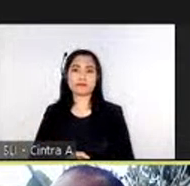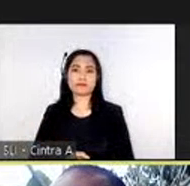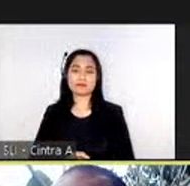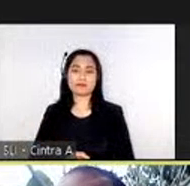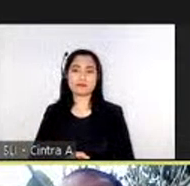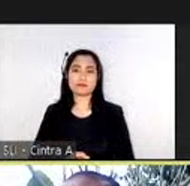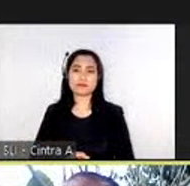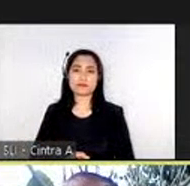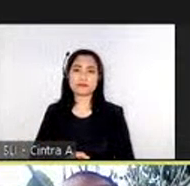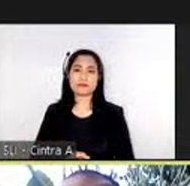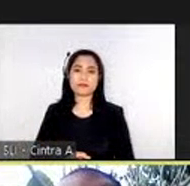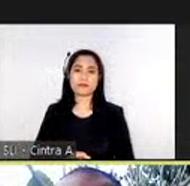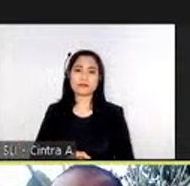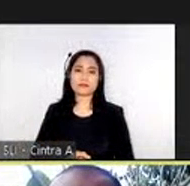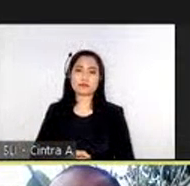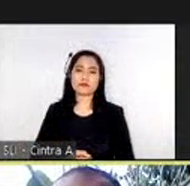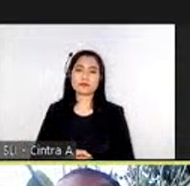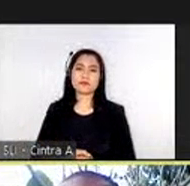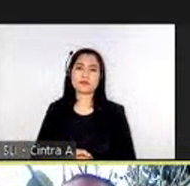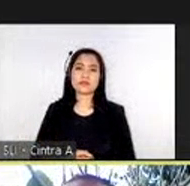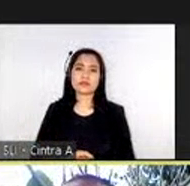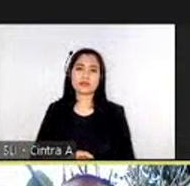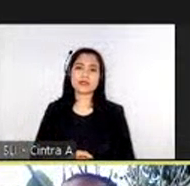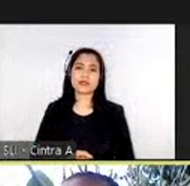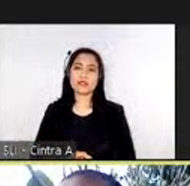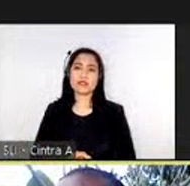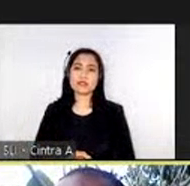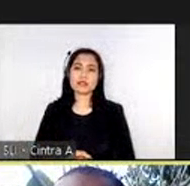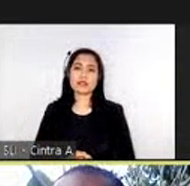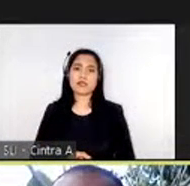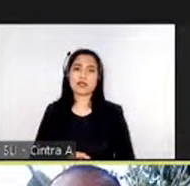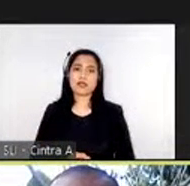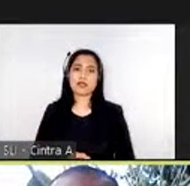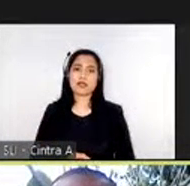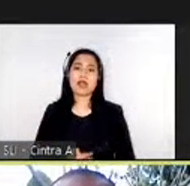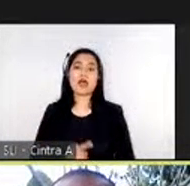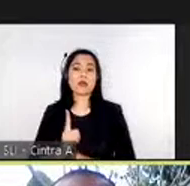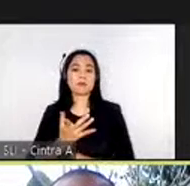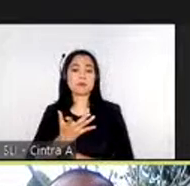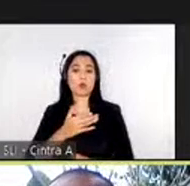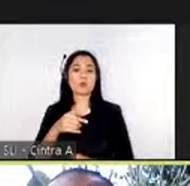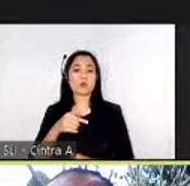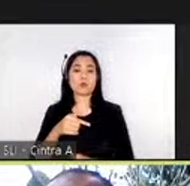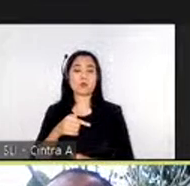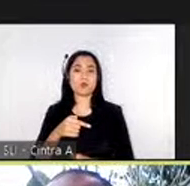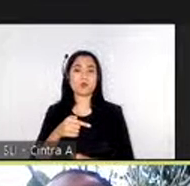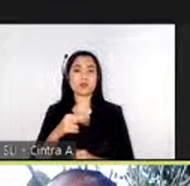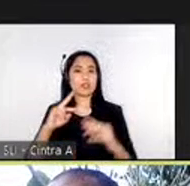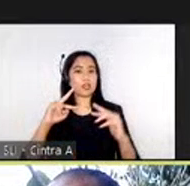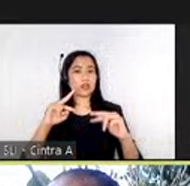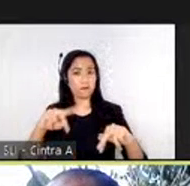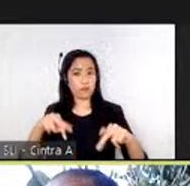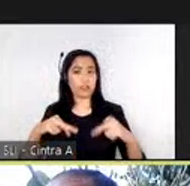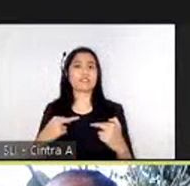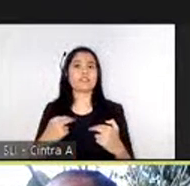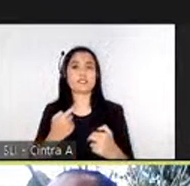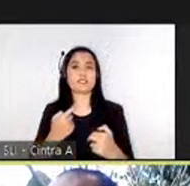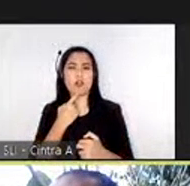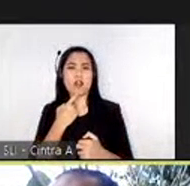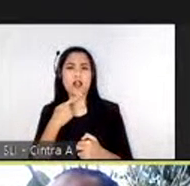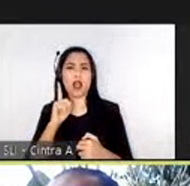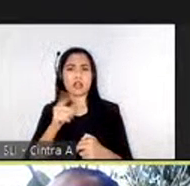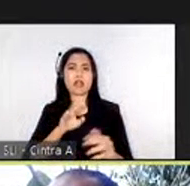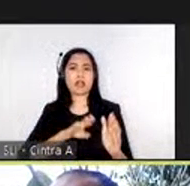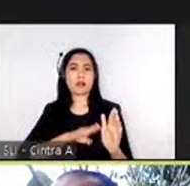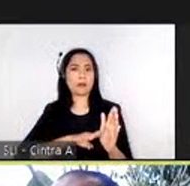eh sedikit coba merefleksikan gitu apa yang yang e beberapa kemaju juan atau yang bisa